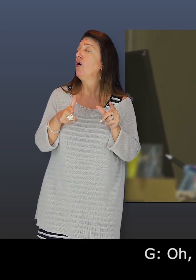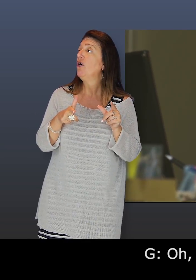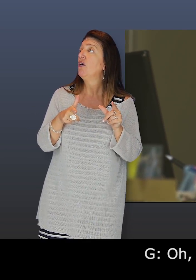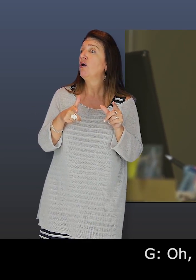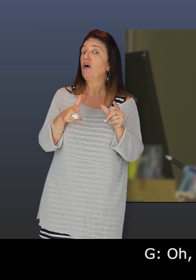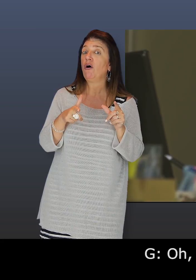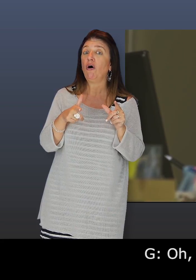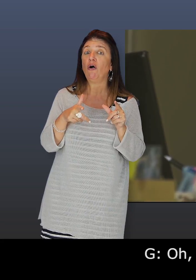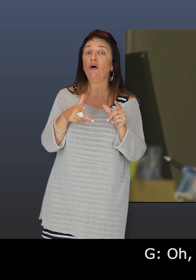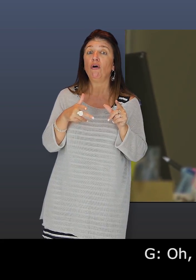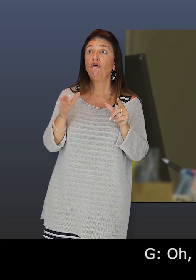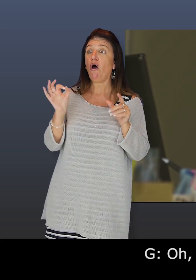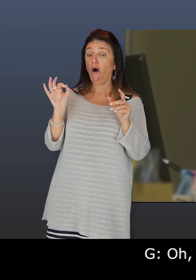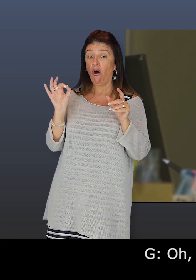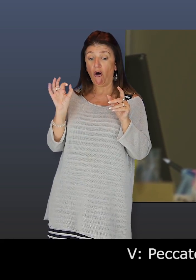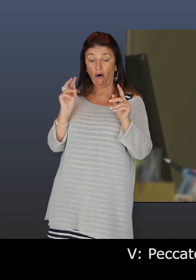No.